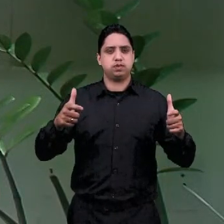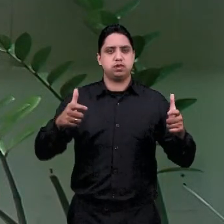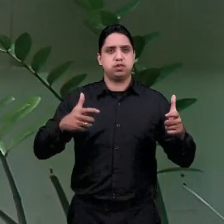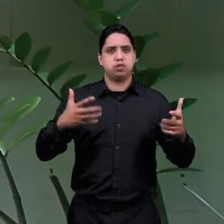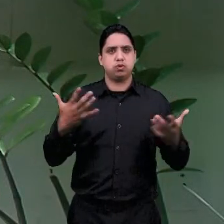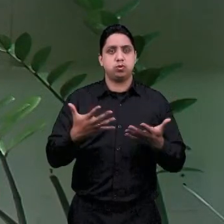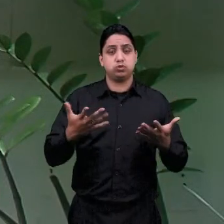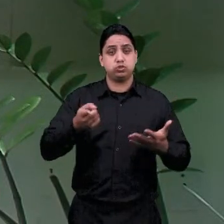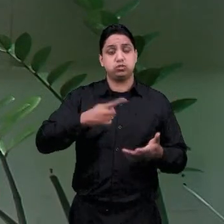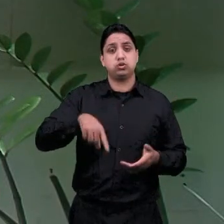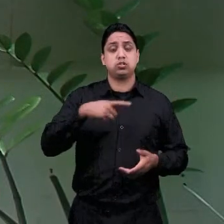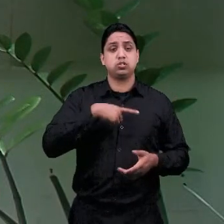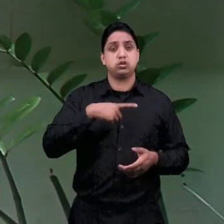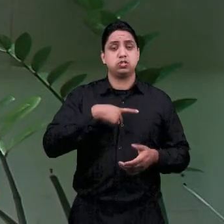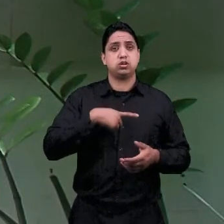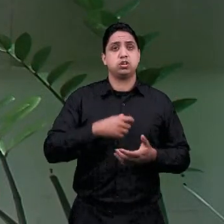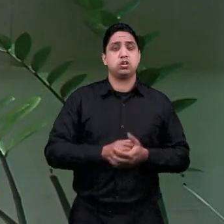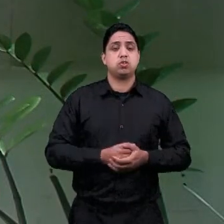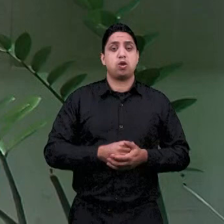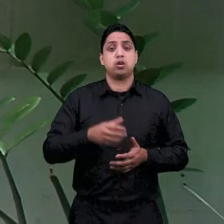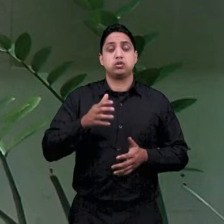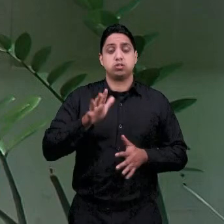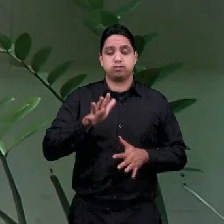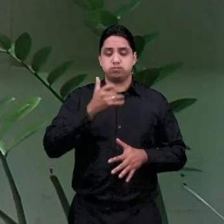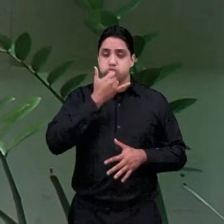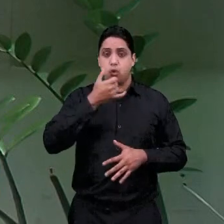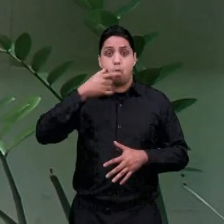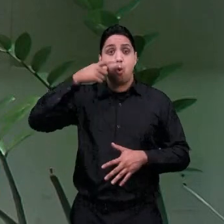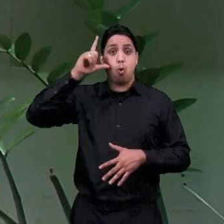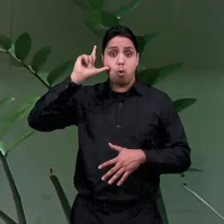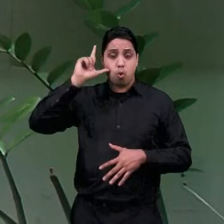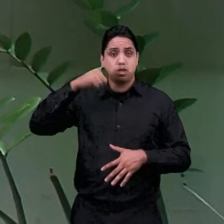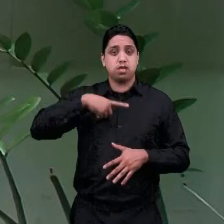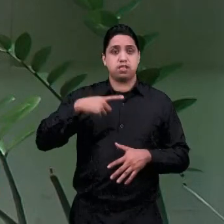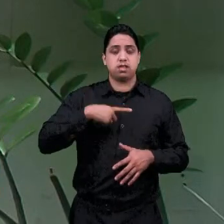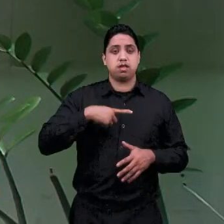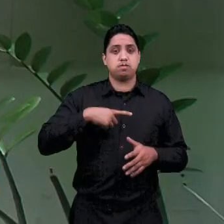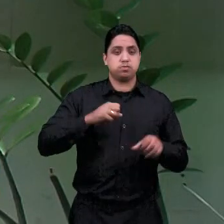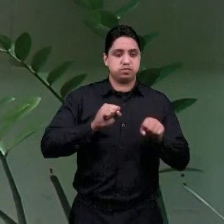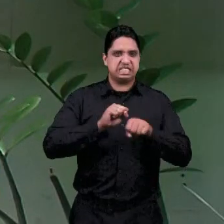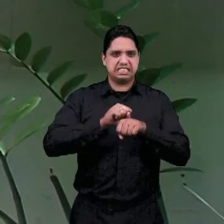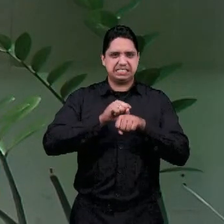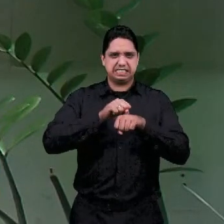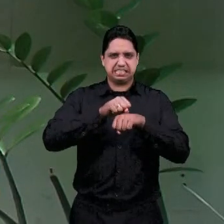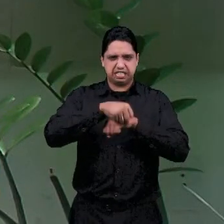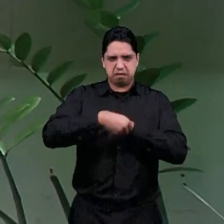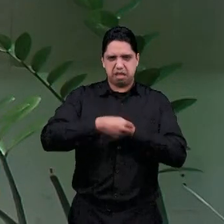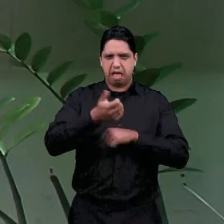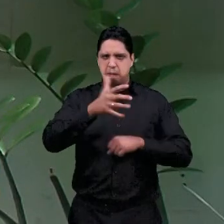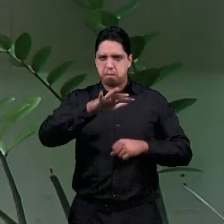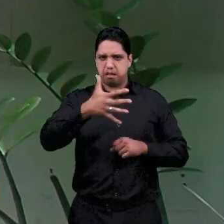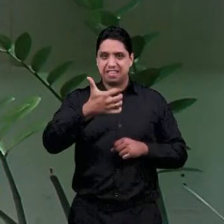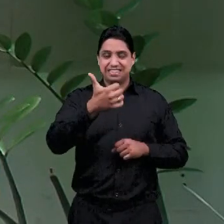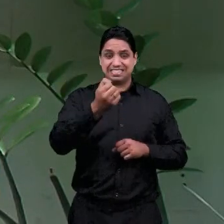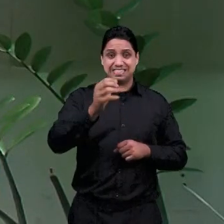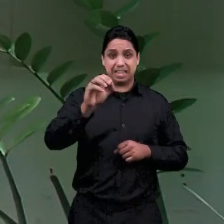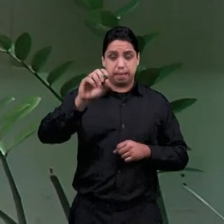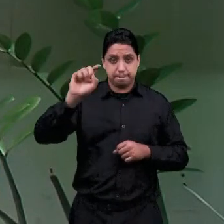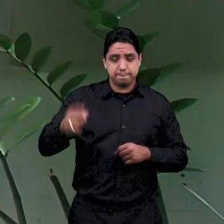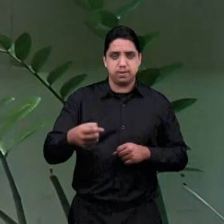hier, je veux dire hier, nous avons eu un séminaire d'à peu près 100 000 participations, à peu